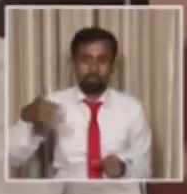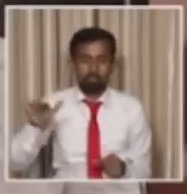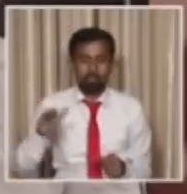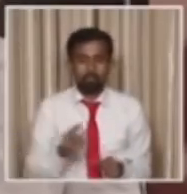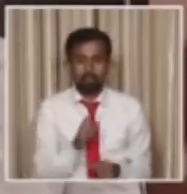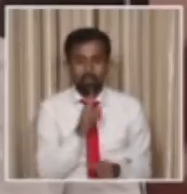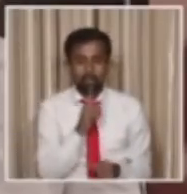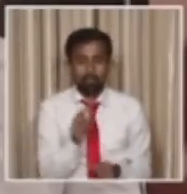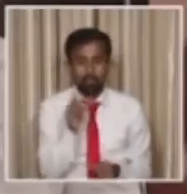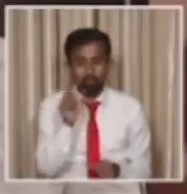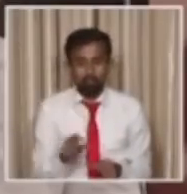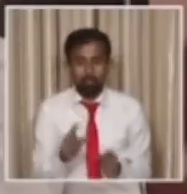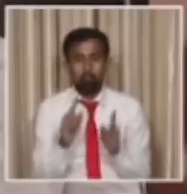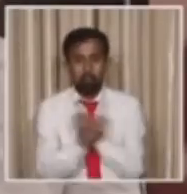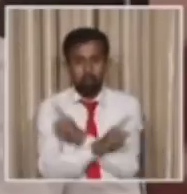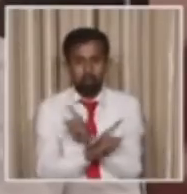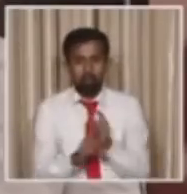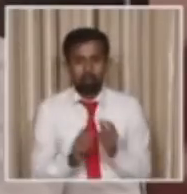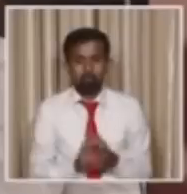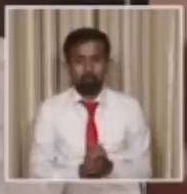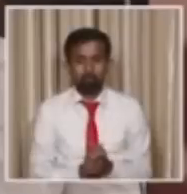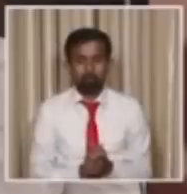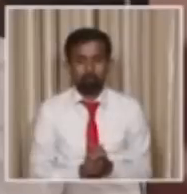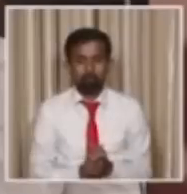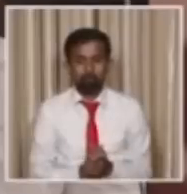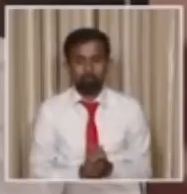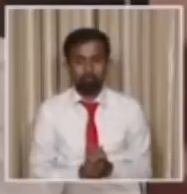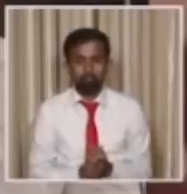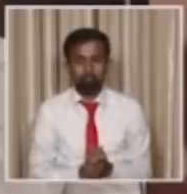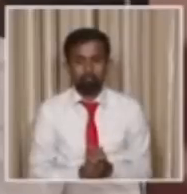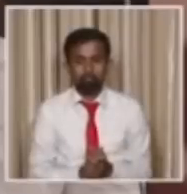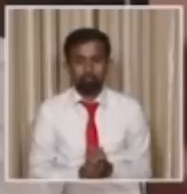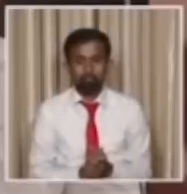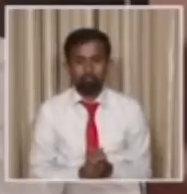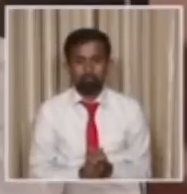කියවුනේ එතුමාවත් මාරු කෙරුවා කියලා.